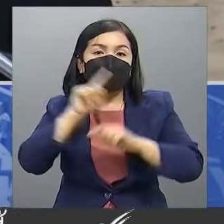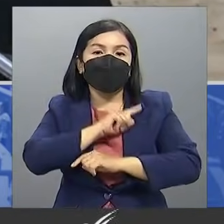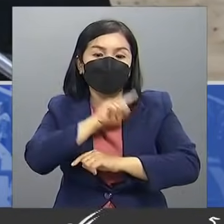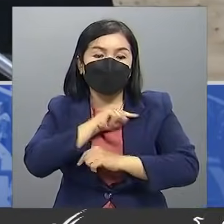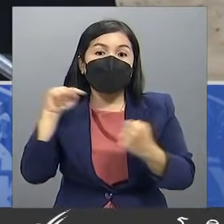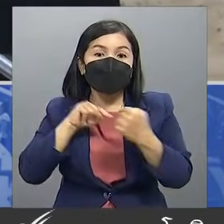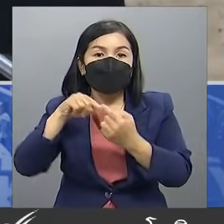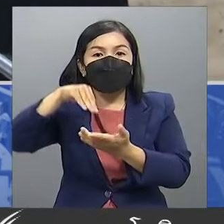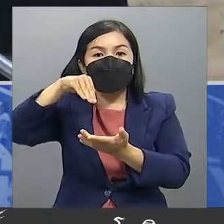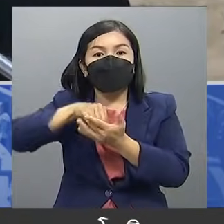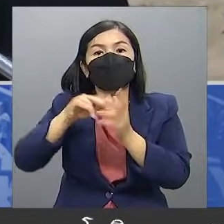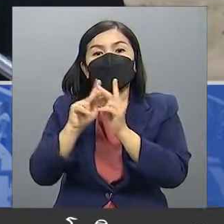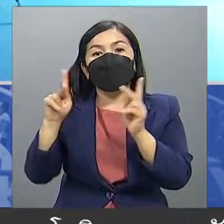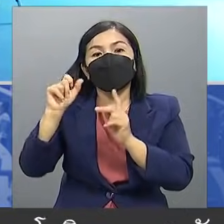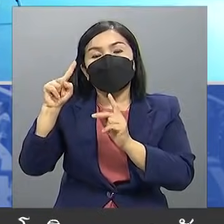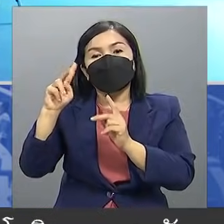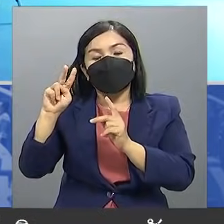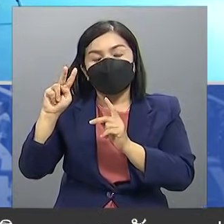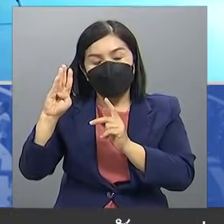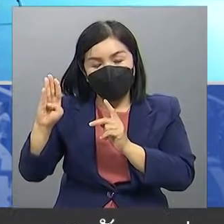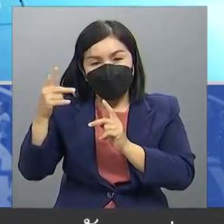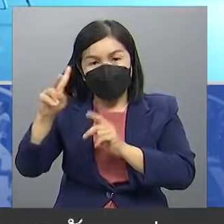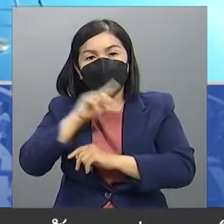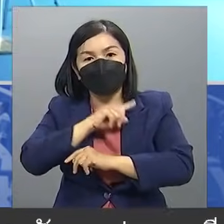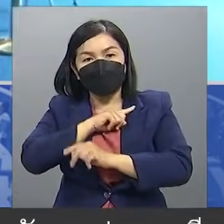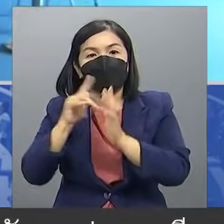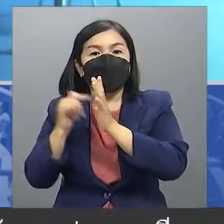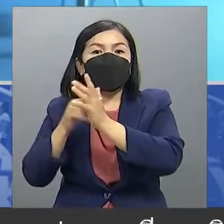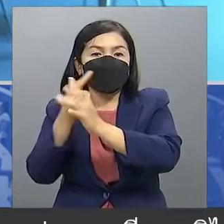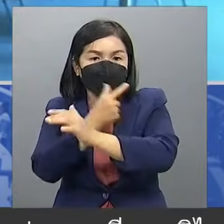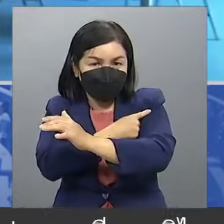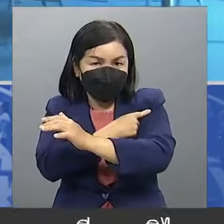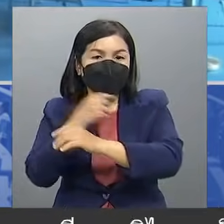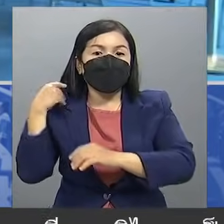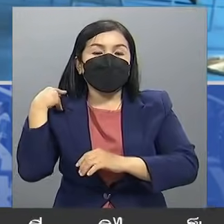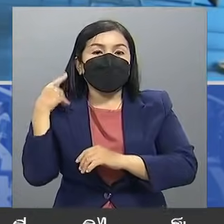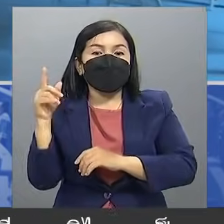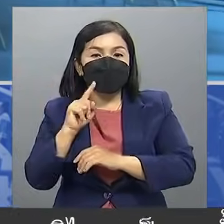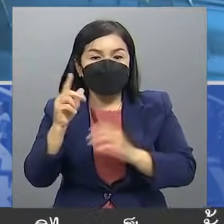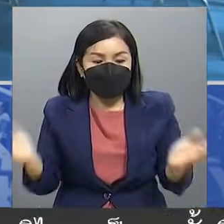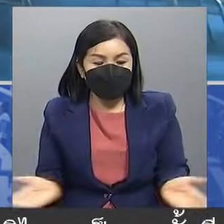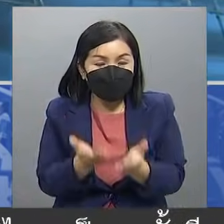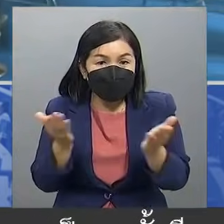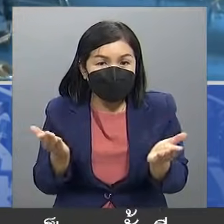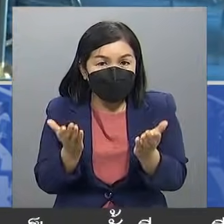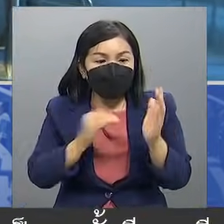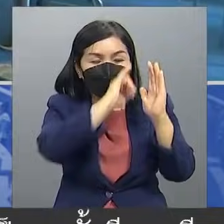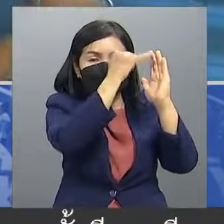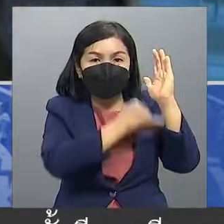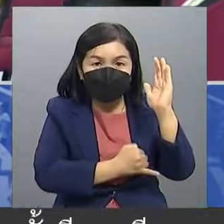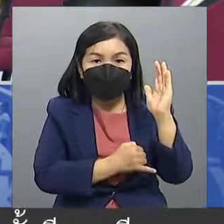ครับสำหรับคำวินิจฉัยเดิมของผู้ตรวจการแผ่นดินก็คือกรณีที่กรมส่งเสริมการปกครองท้องถิ่นเคยทำ